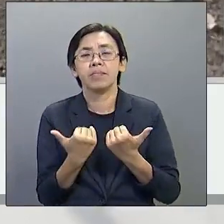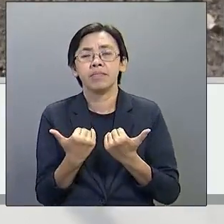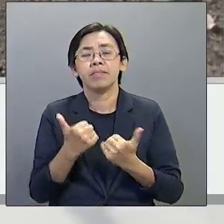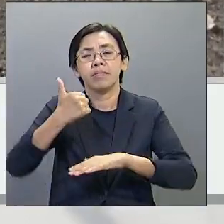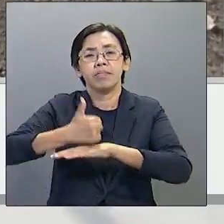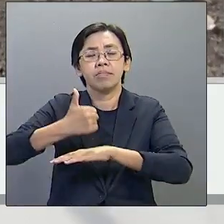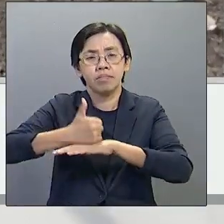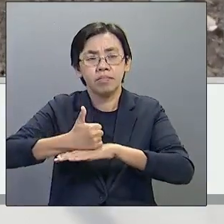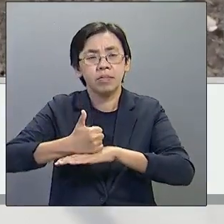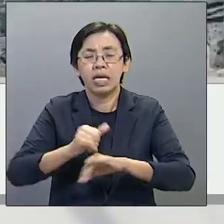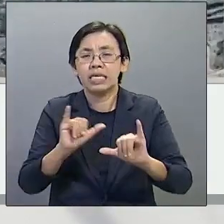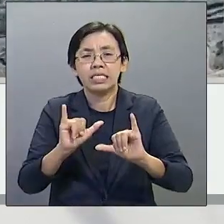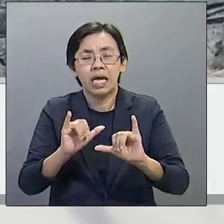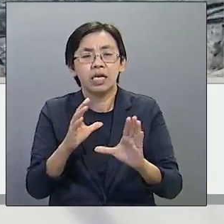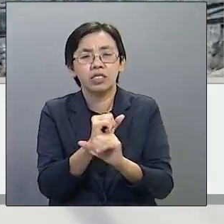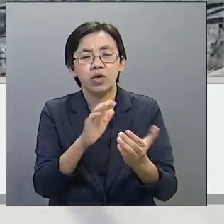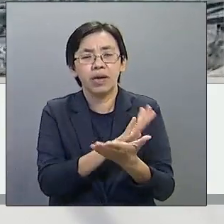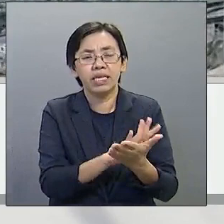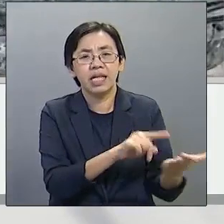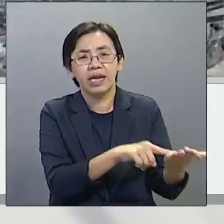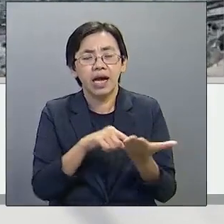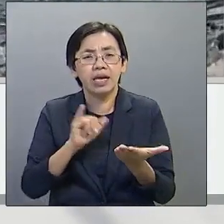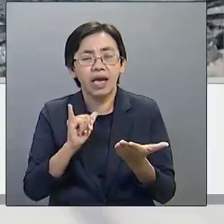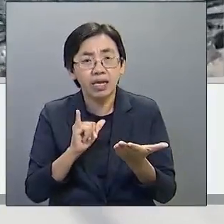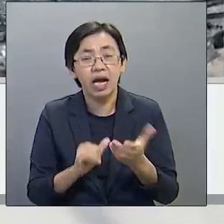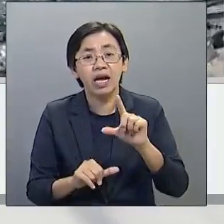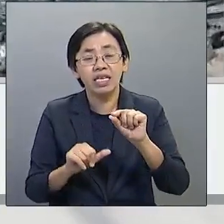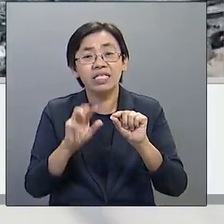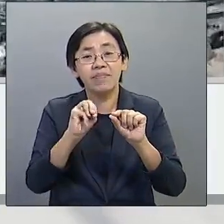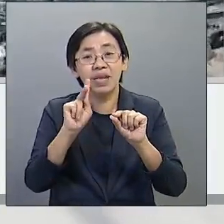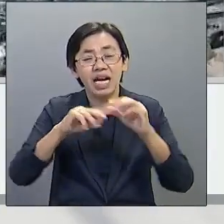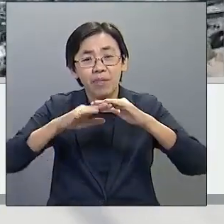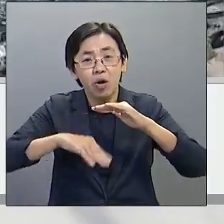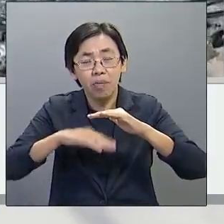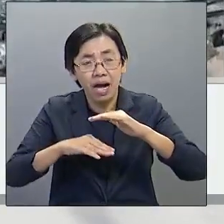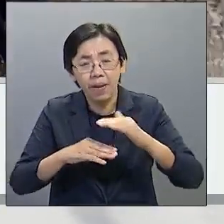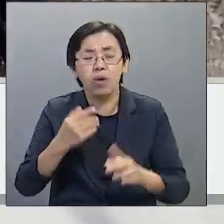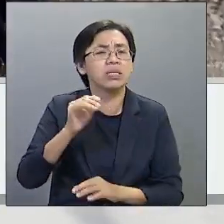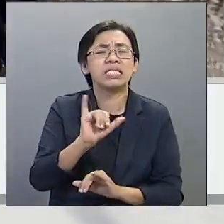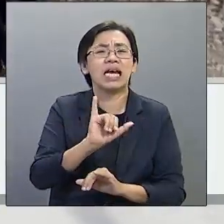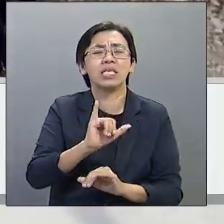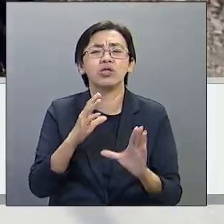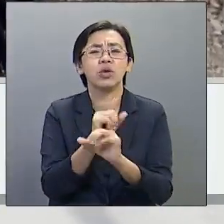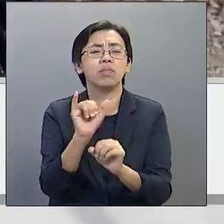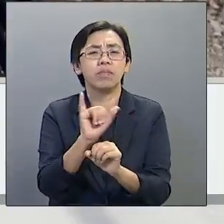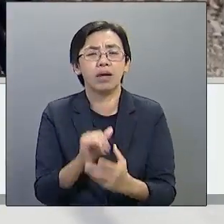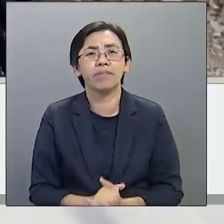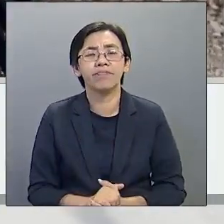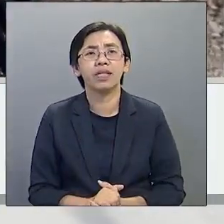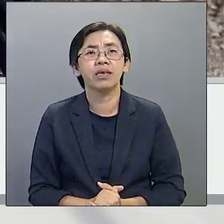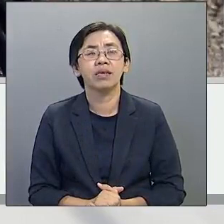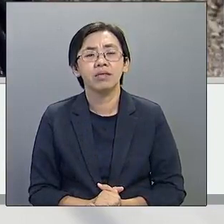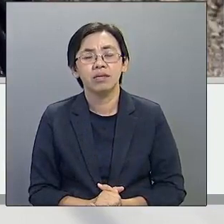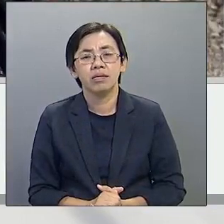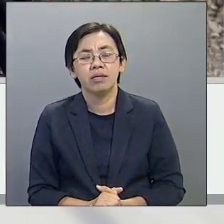ก็บอกว่ายังไม่ได้รับรายงานเรื่องปริมาณมิลลิกรัมเปอร์เซ็นต์ว่ายืนยันที่20มิลลิกรัมเปอร์เซ็นต์แม้ว่าจะมีรายงาน